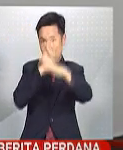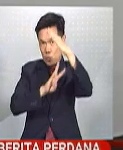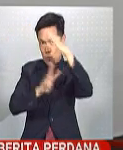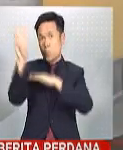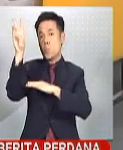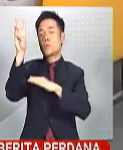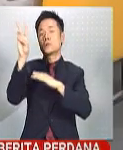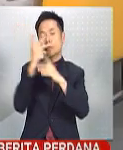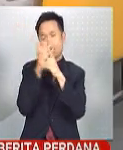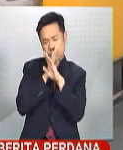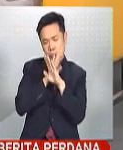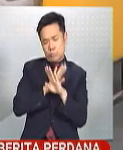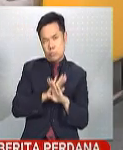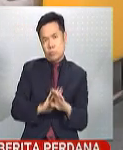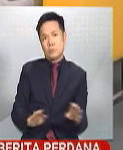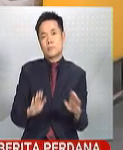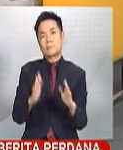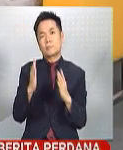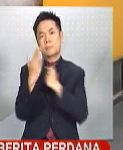kemakmuran negara.